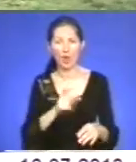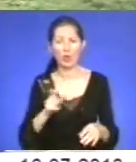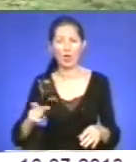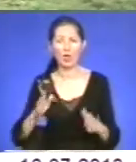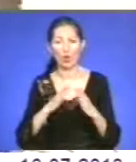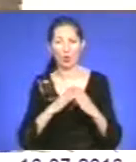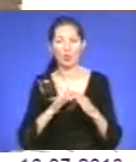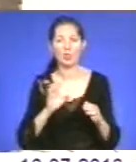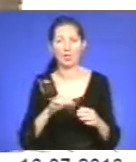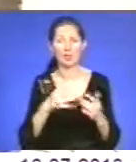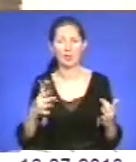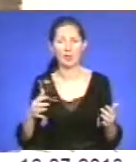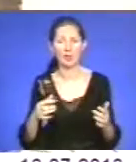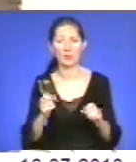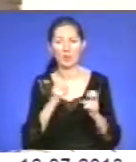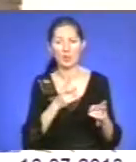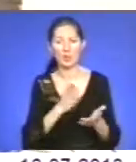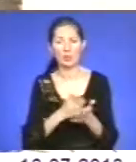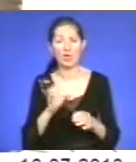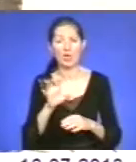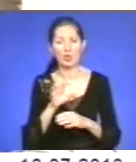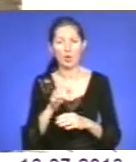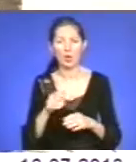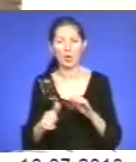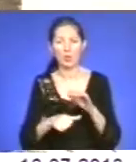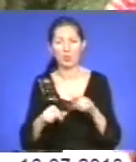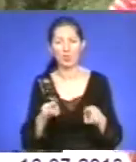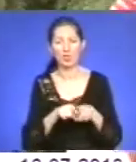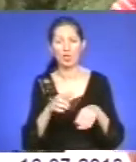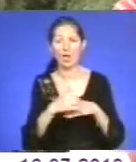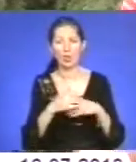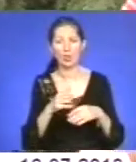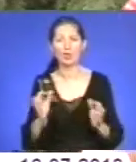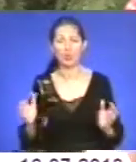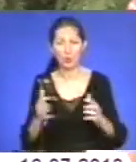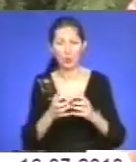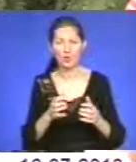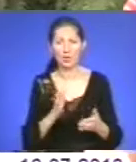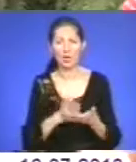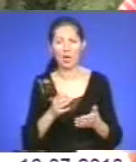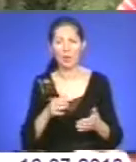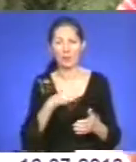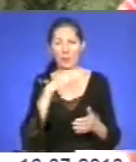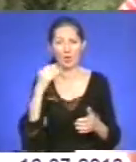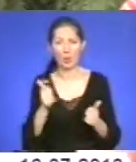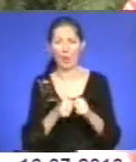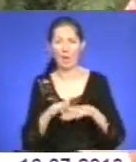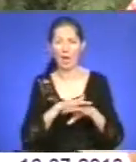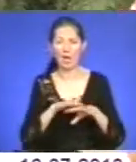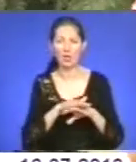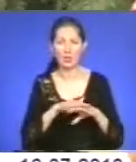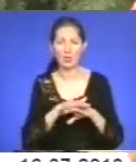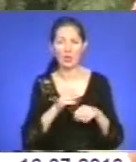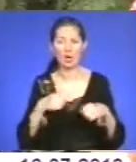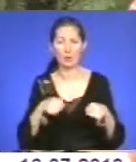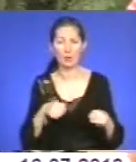коти і собаки, скупчення яких є на території біля ринків вокзалів. Профілактичні заходи ведуться в двох напрямках.